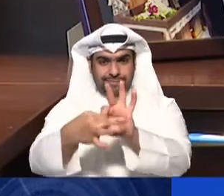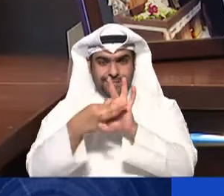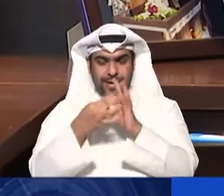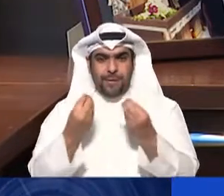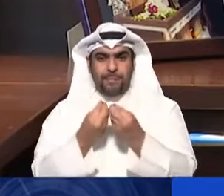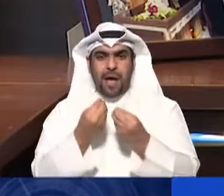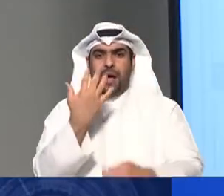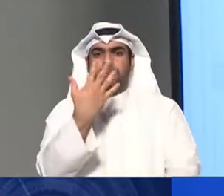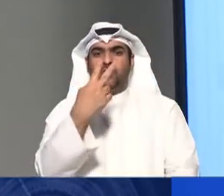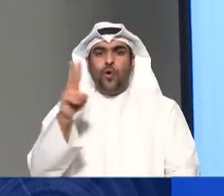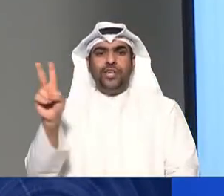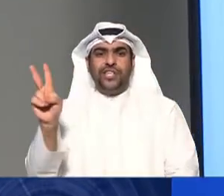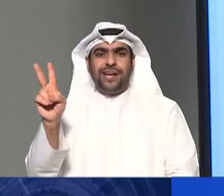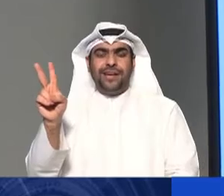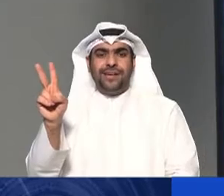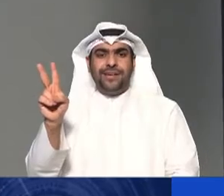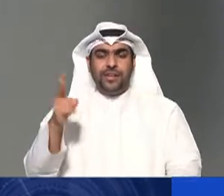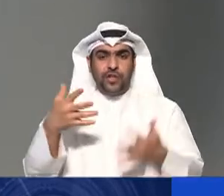المشاريع التنمويه في الدوله.